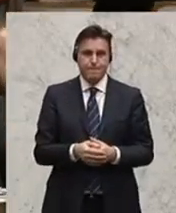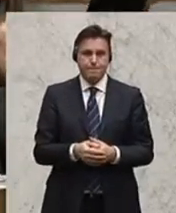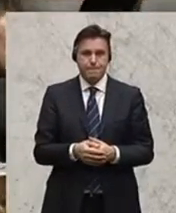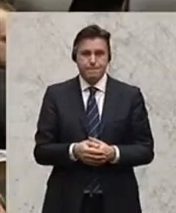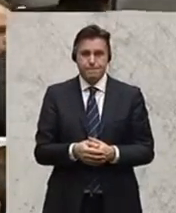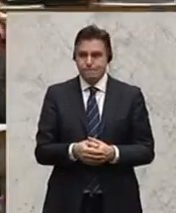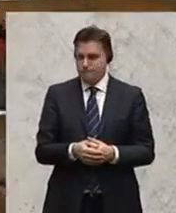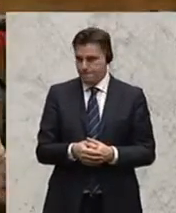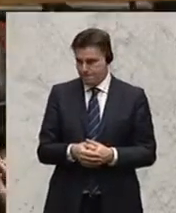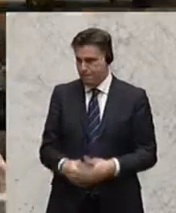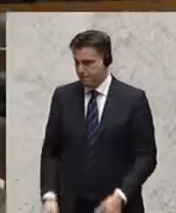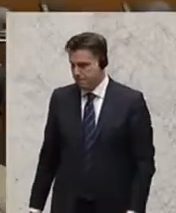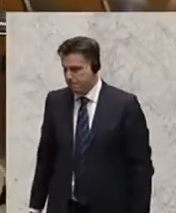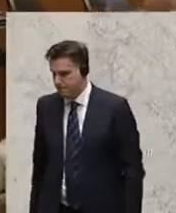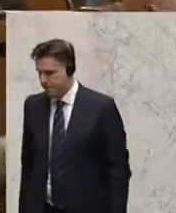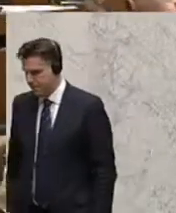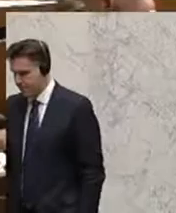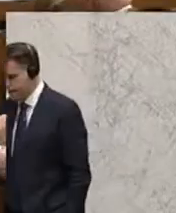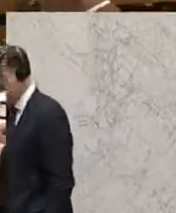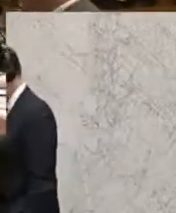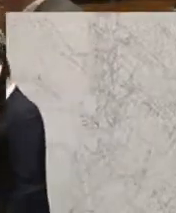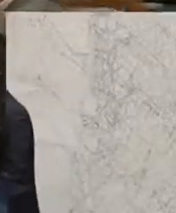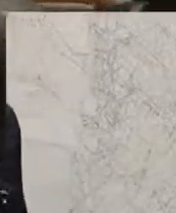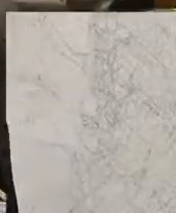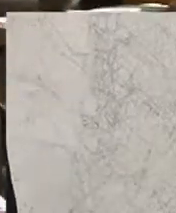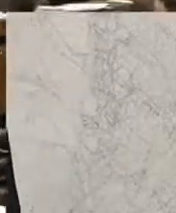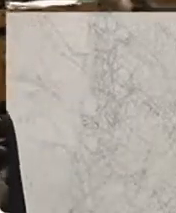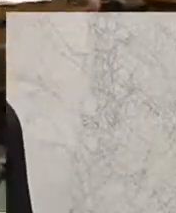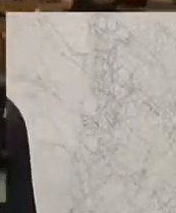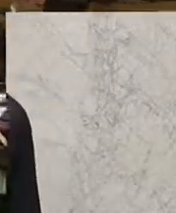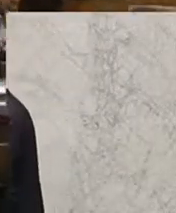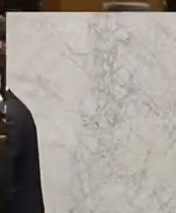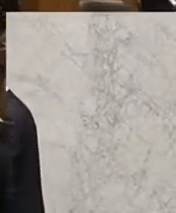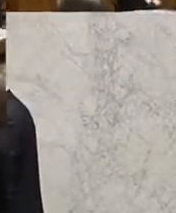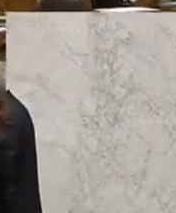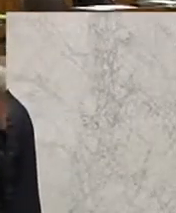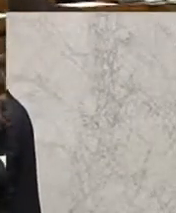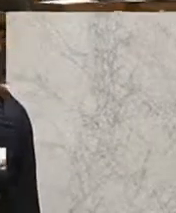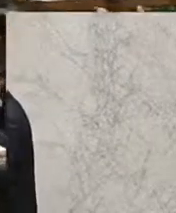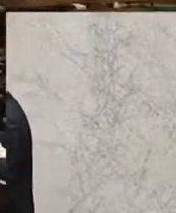Man müsse sich die Erwerbsquote der über 55-Jährigen ansehen, sagt Andreas Hanger von der ÖVP.